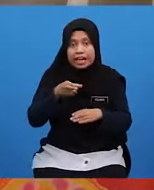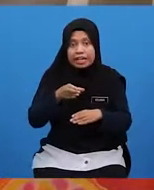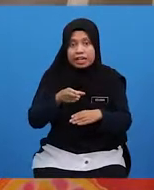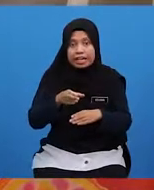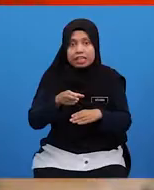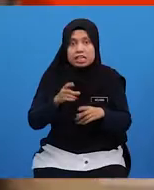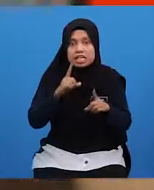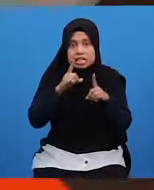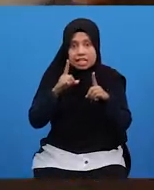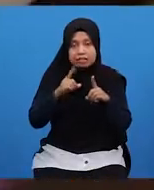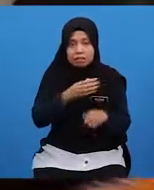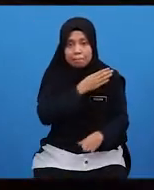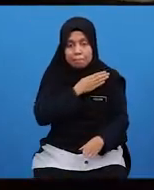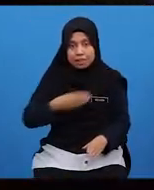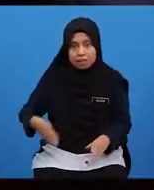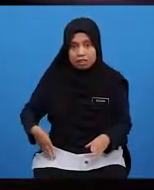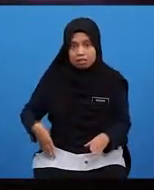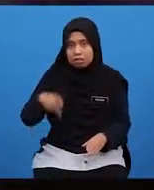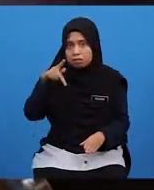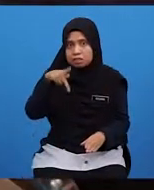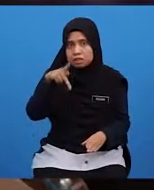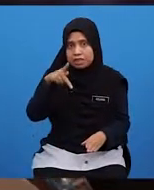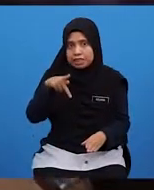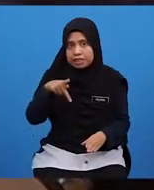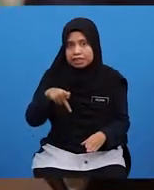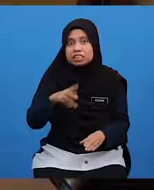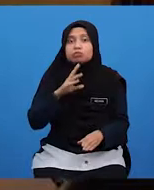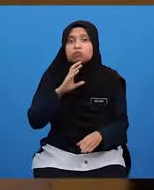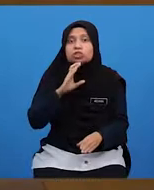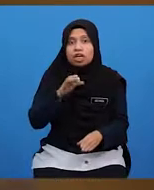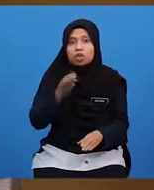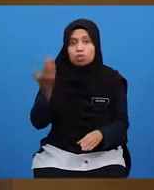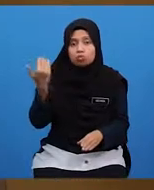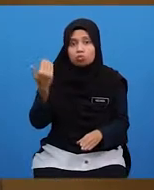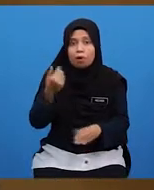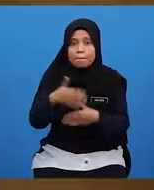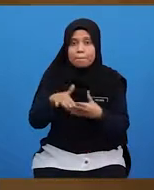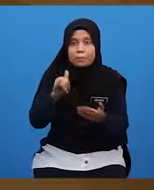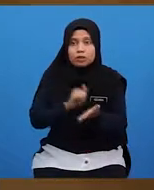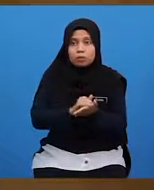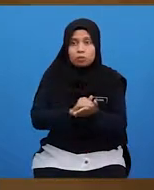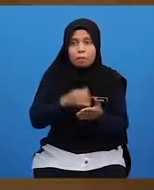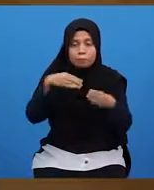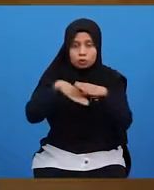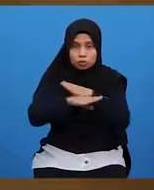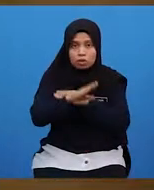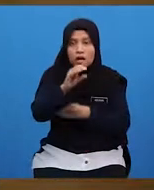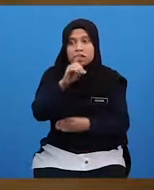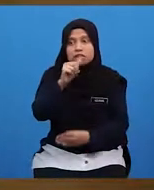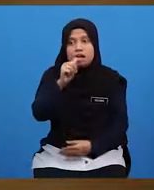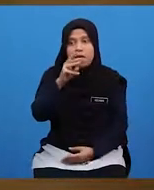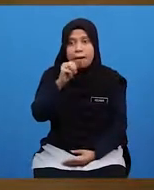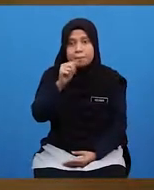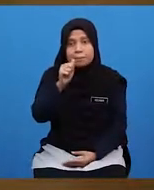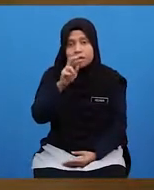batik terap. Pastikan lilin putih cair terlebih dahulu. Kemudian, masukkan damar serta